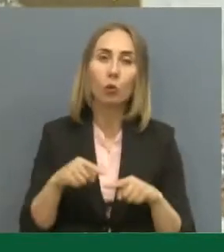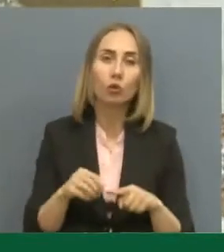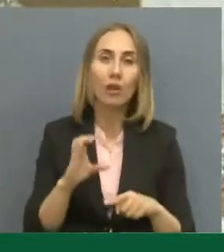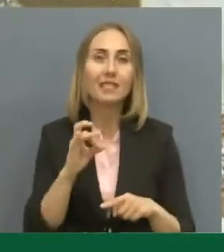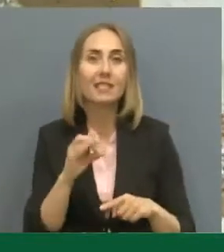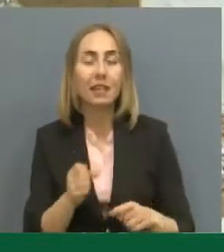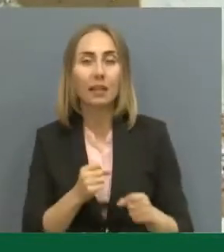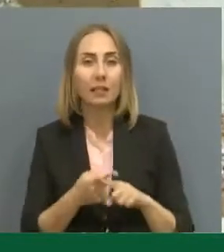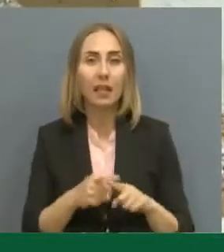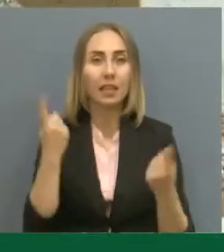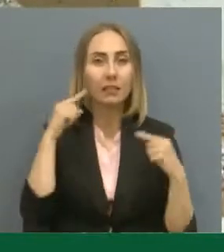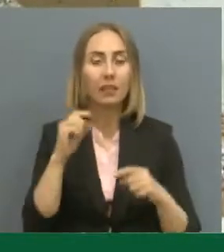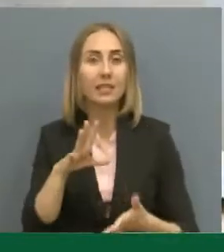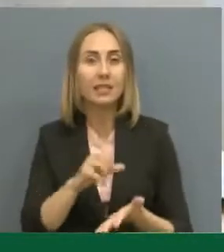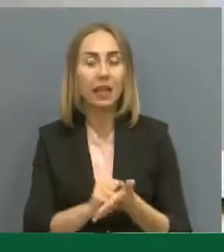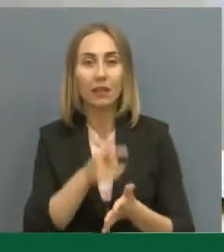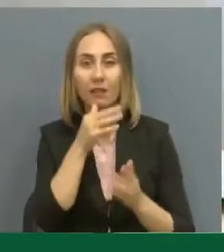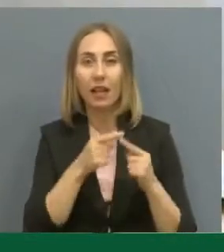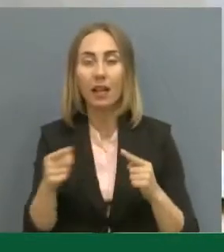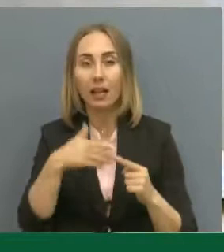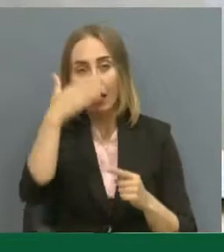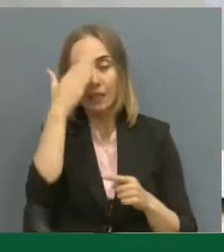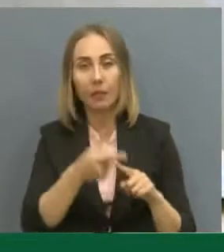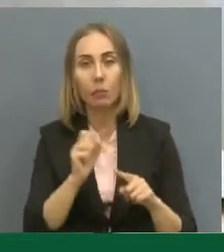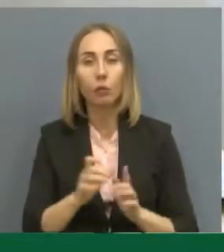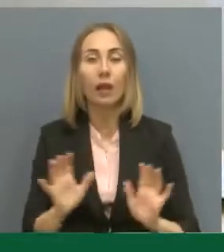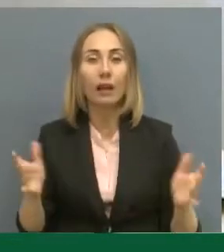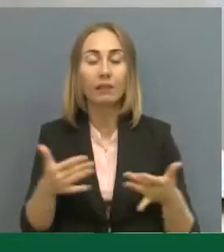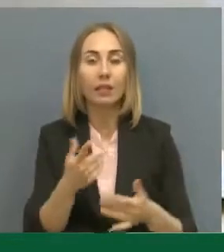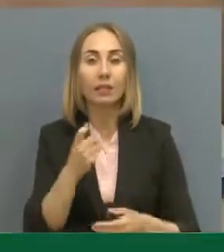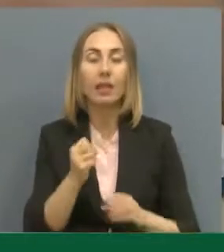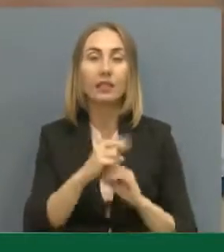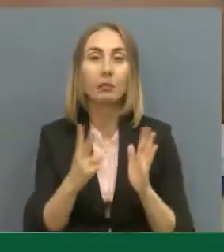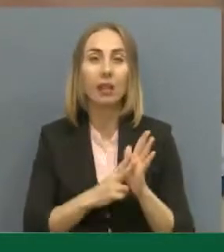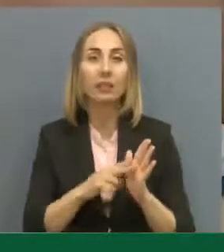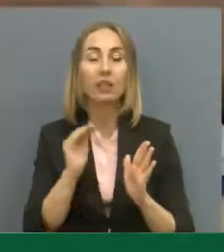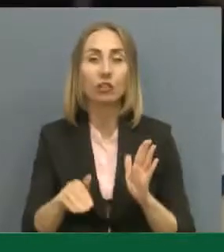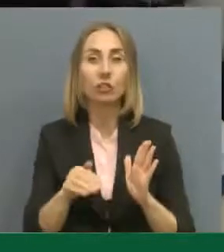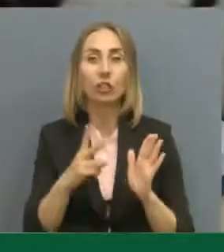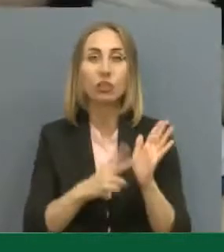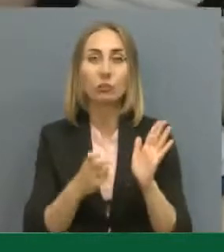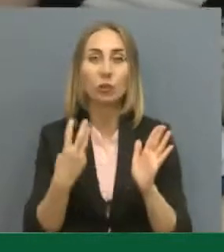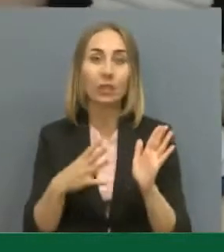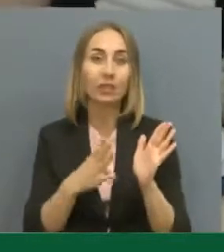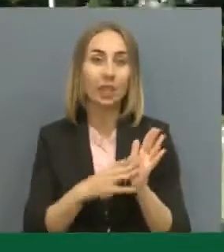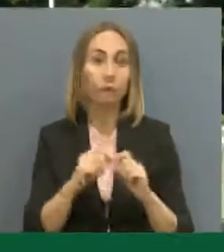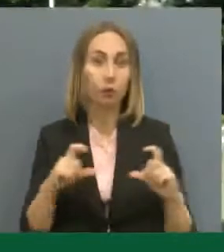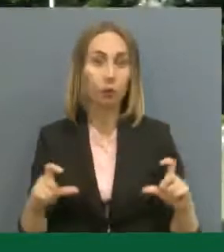трудовых отрядов интеллектуальной занятости в летний период будет охвачено порядка 117 739